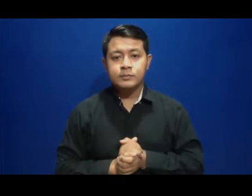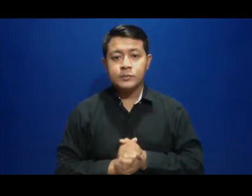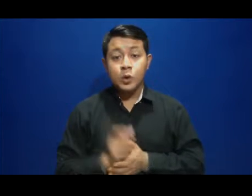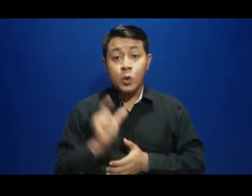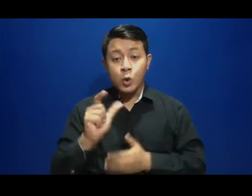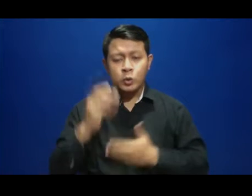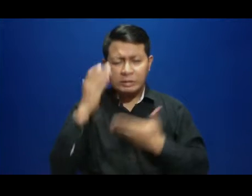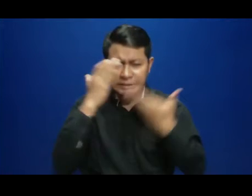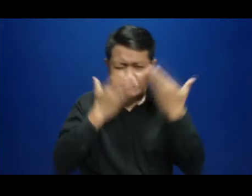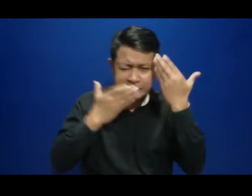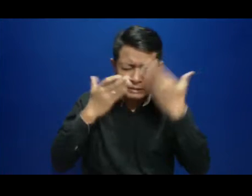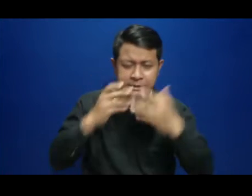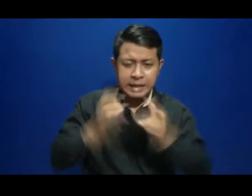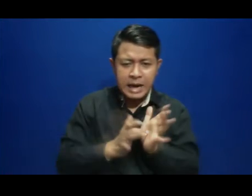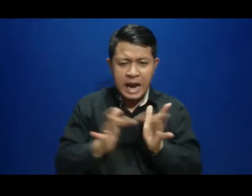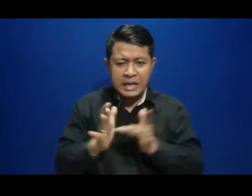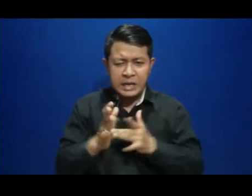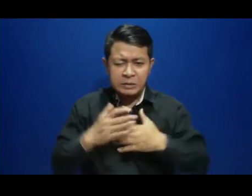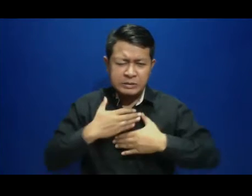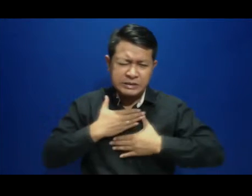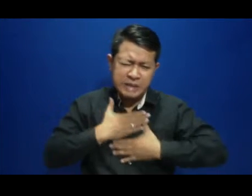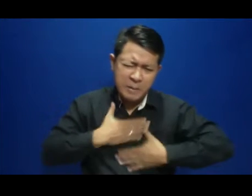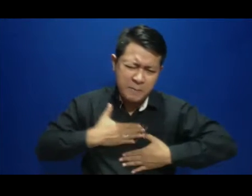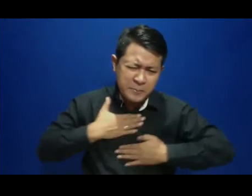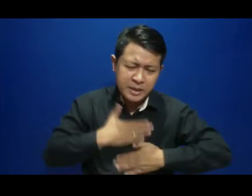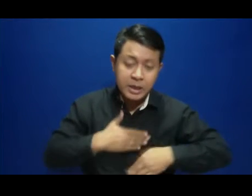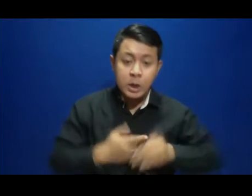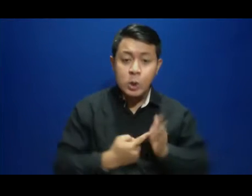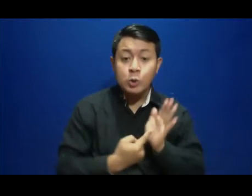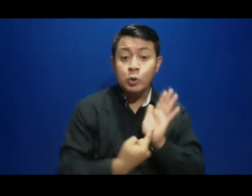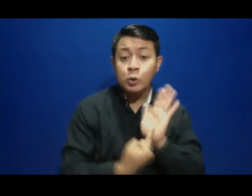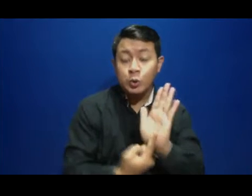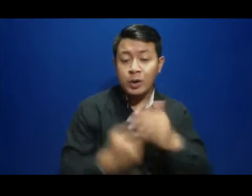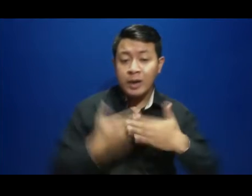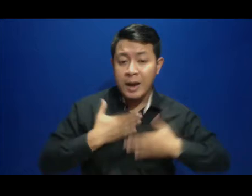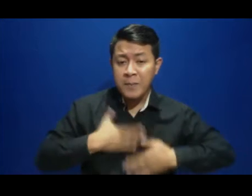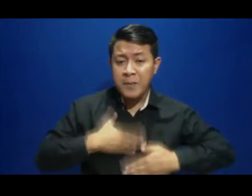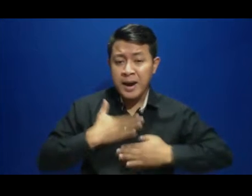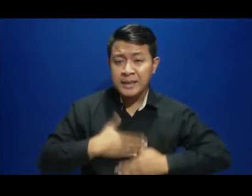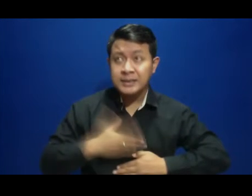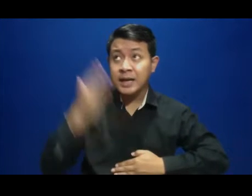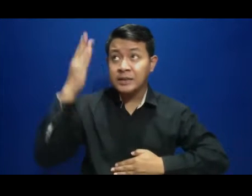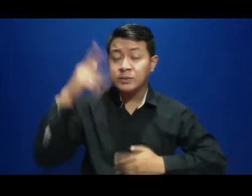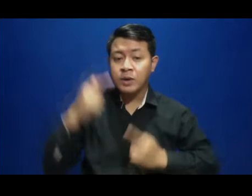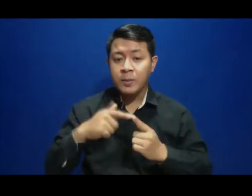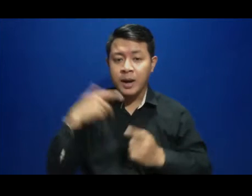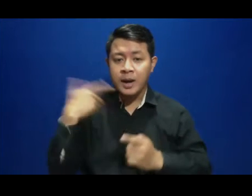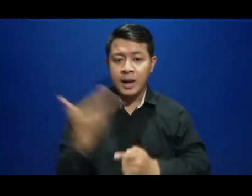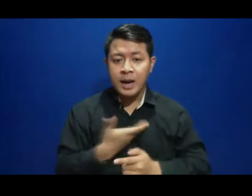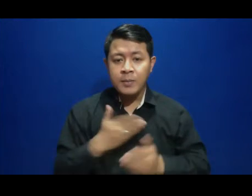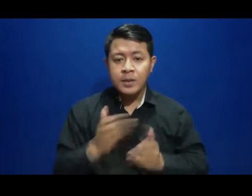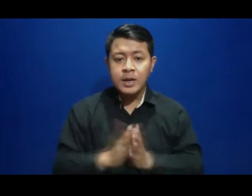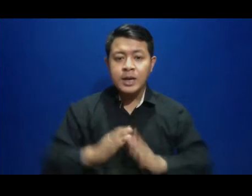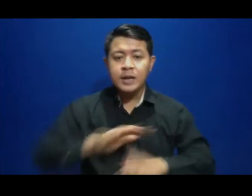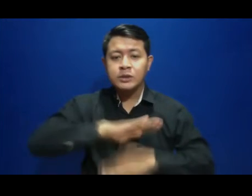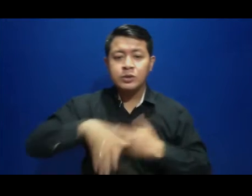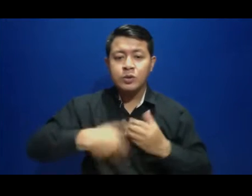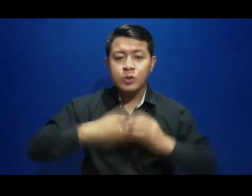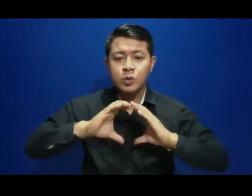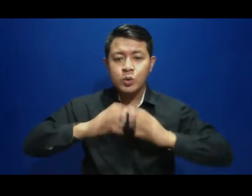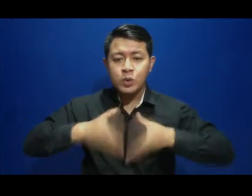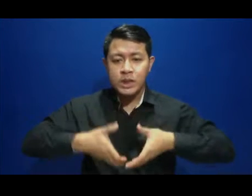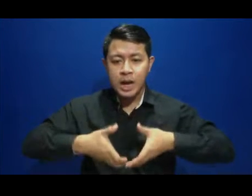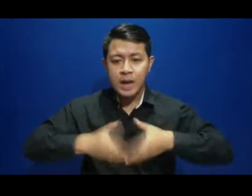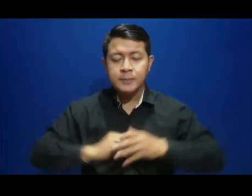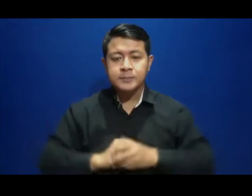Demi sengsara Yesus yang pedih, tunjukkanlah belas kasih-Mu kepada kami dan seluruh dunia.